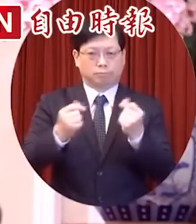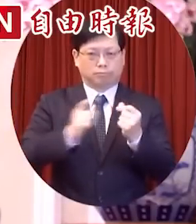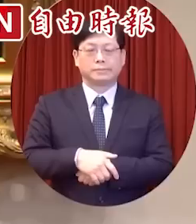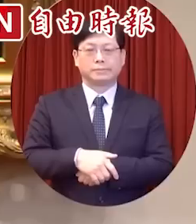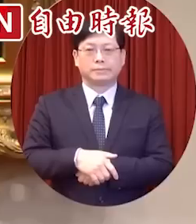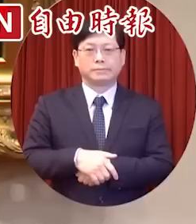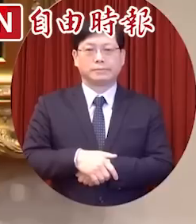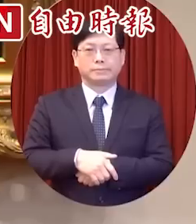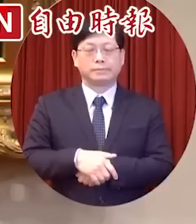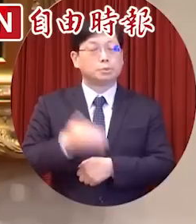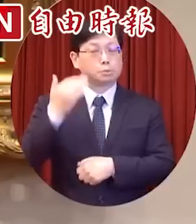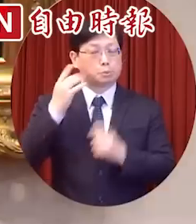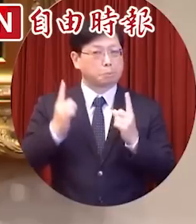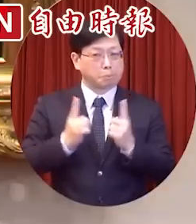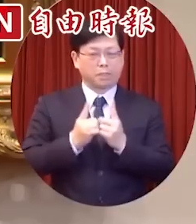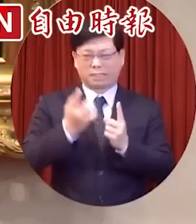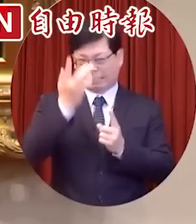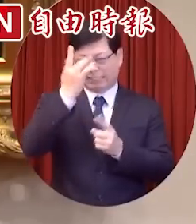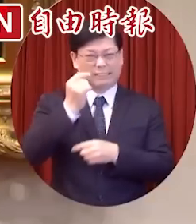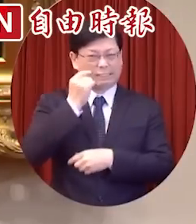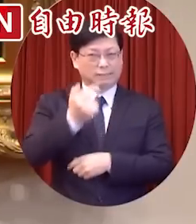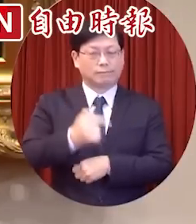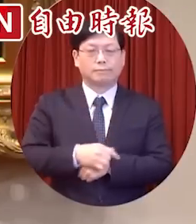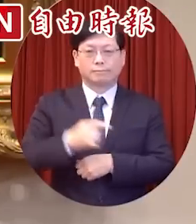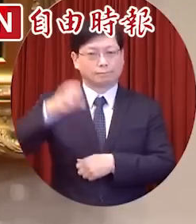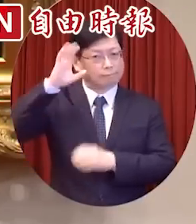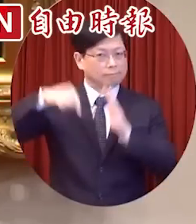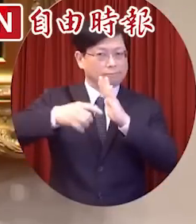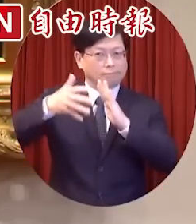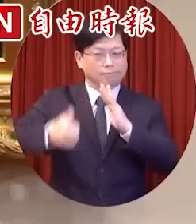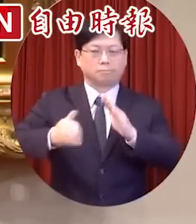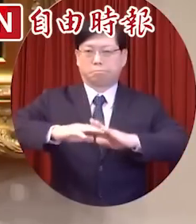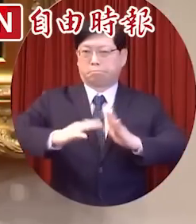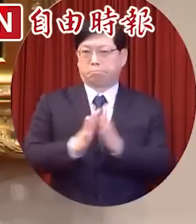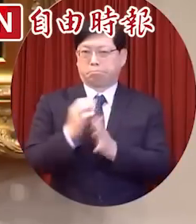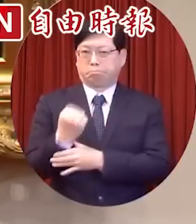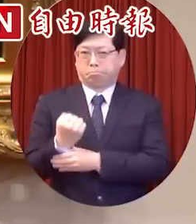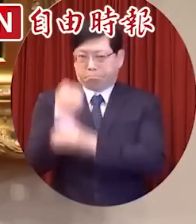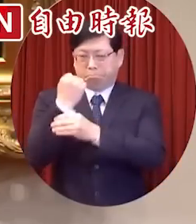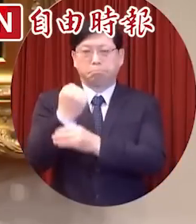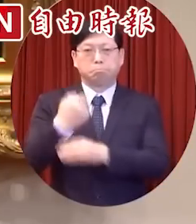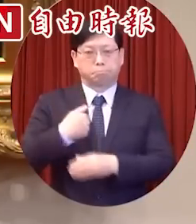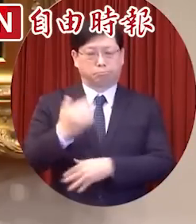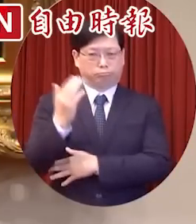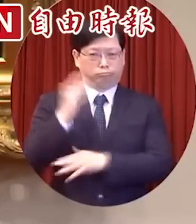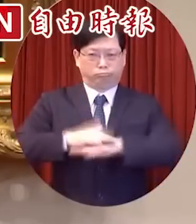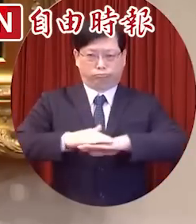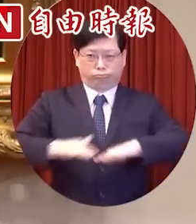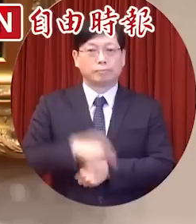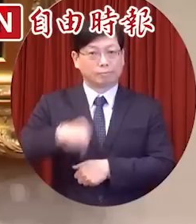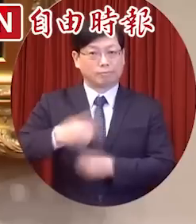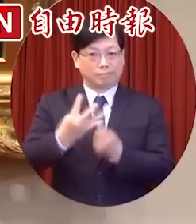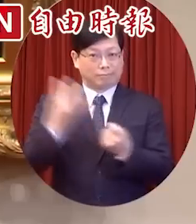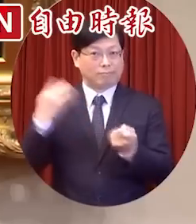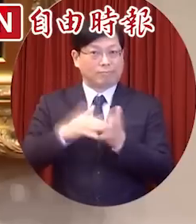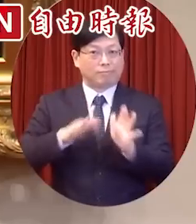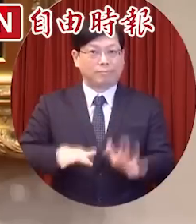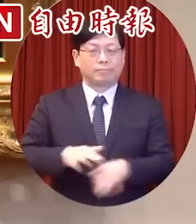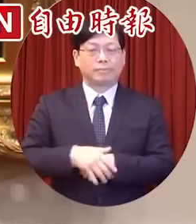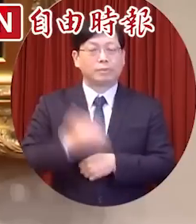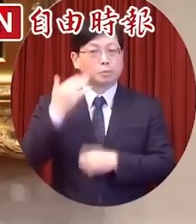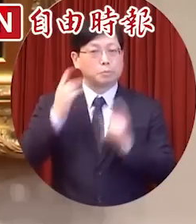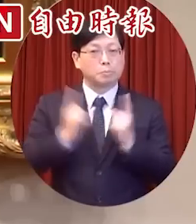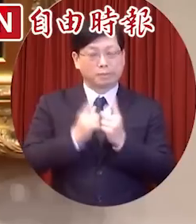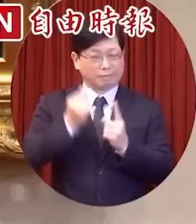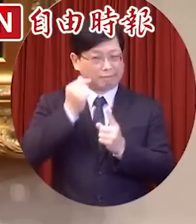下重担。面对艰困的时刻，苏院长都是支持国家稳定的关键力量。每当面对